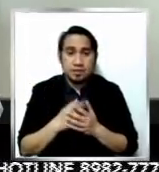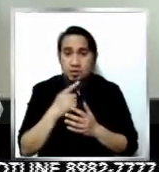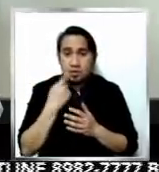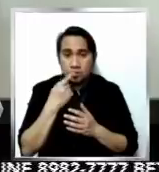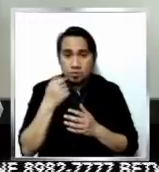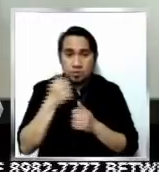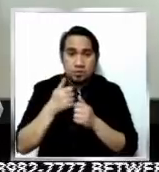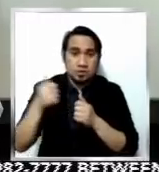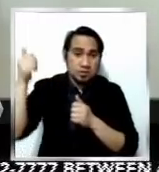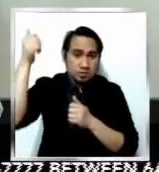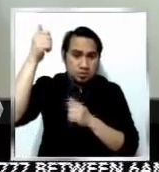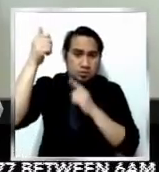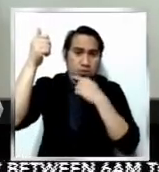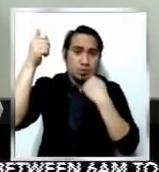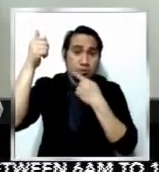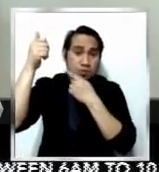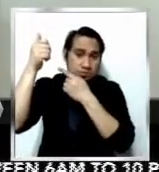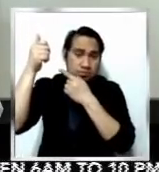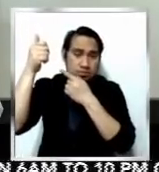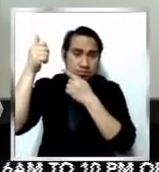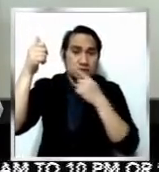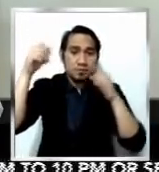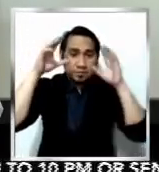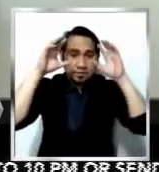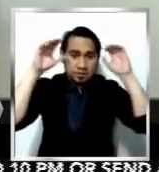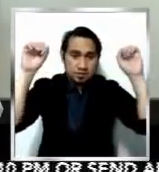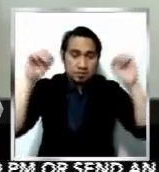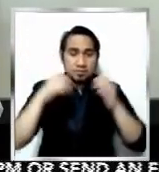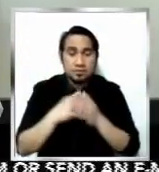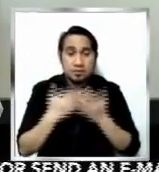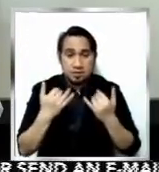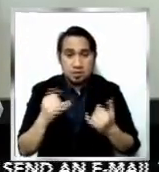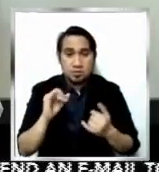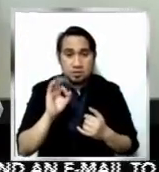less. So kung ganito po yung sinabi ng ating Pangulo,